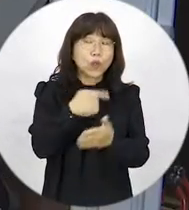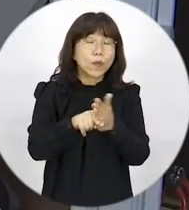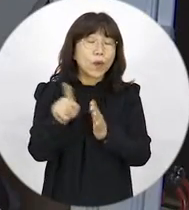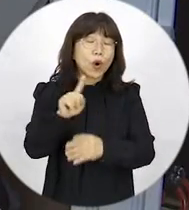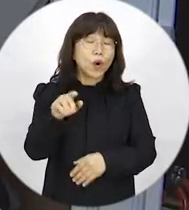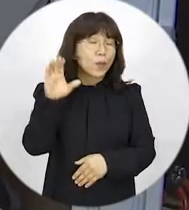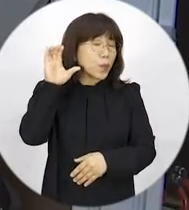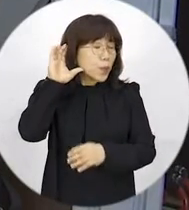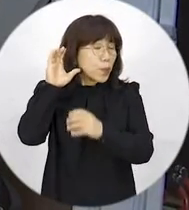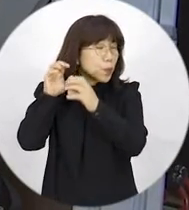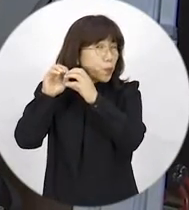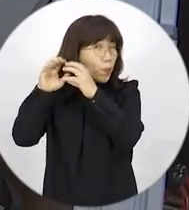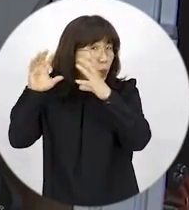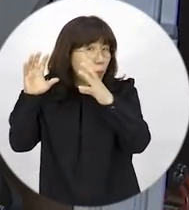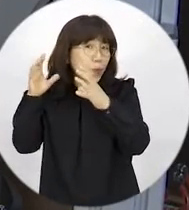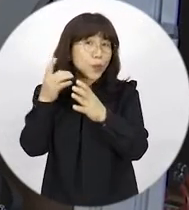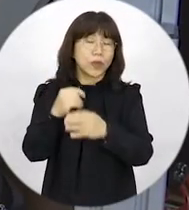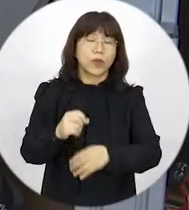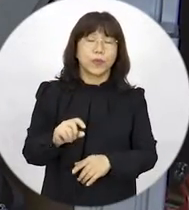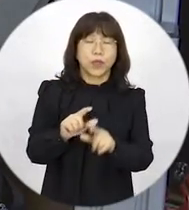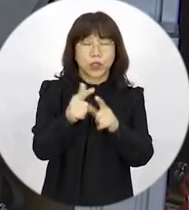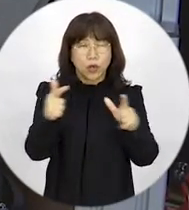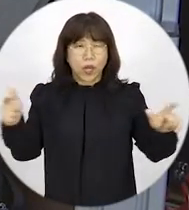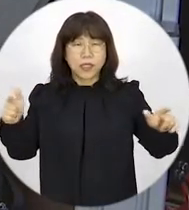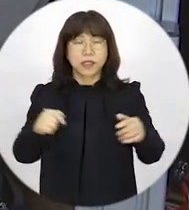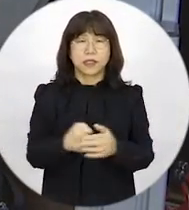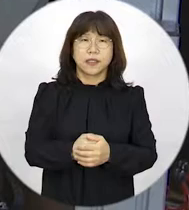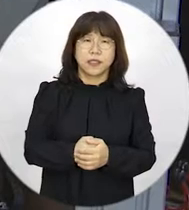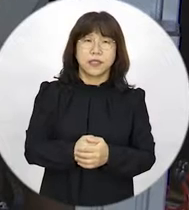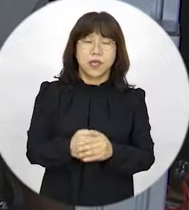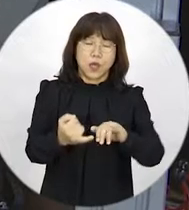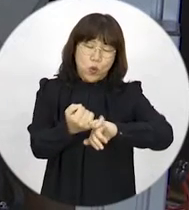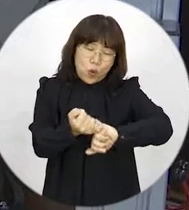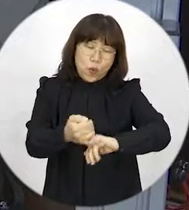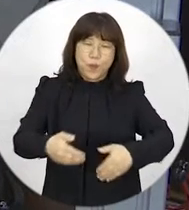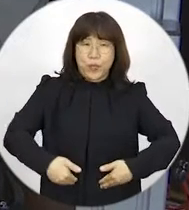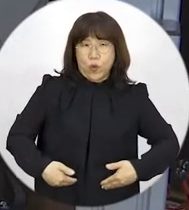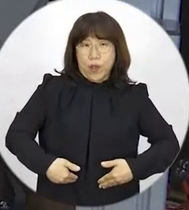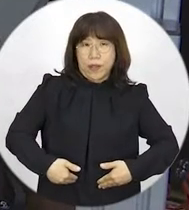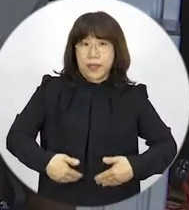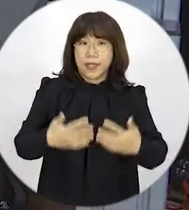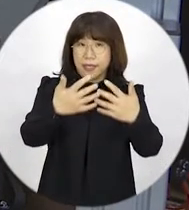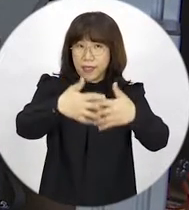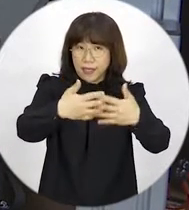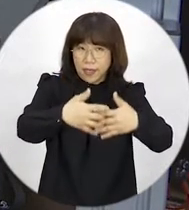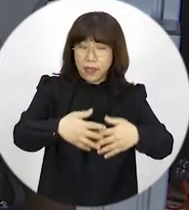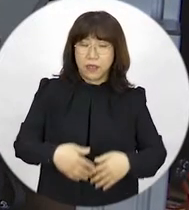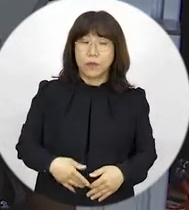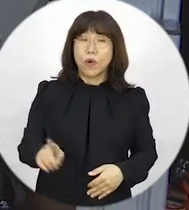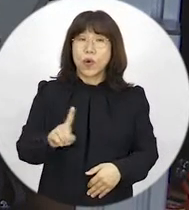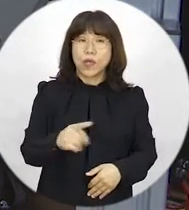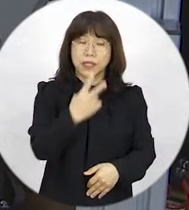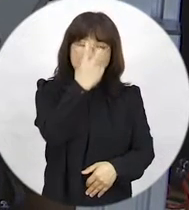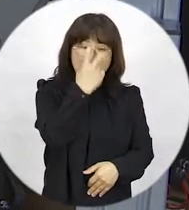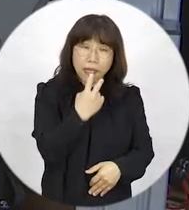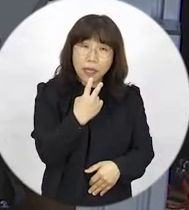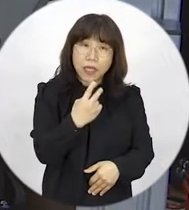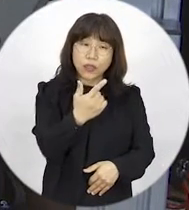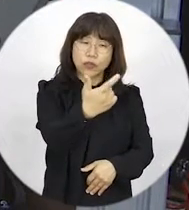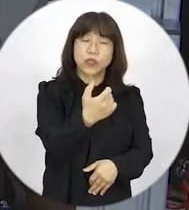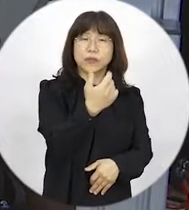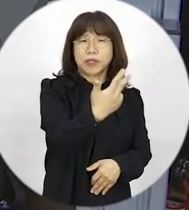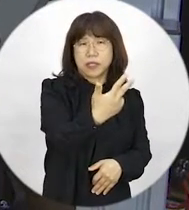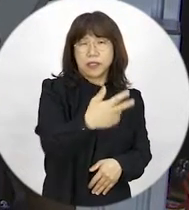음성 증폭기 등 장애인의 원활한 정보기기 활용을 위해 꼭 필요한 장치들입니다. 보급 품목은 시각장애